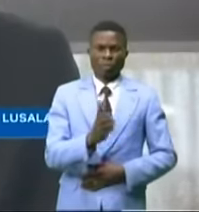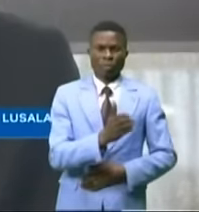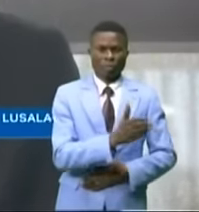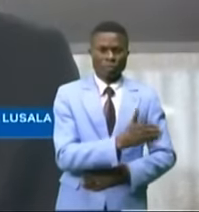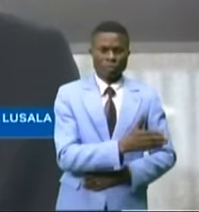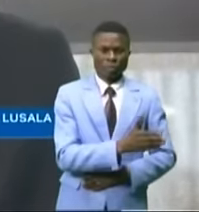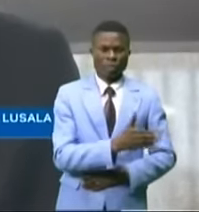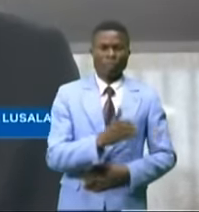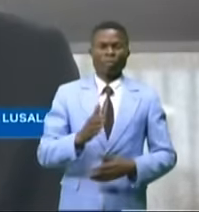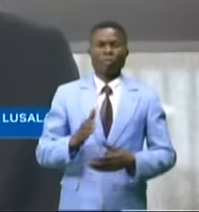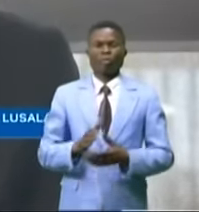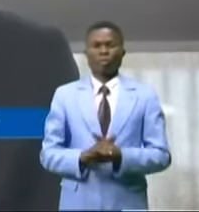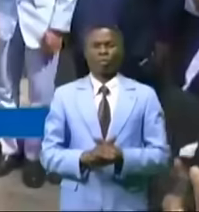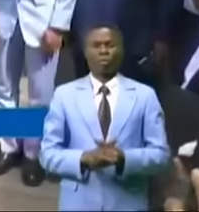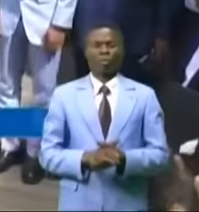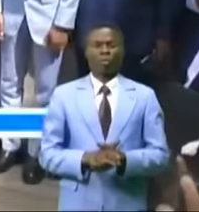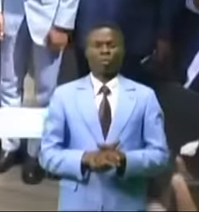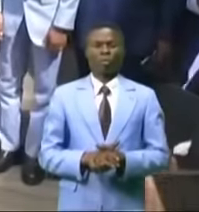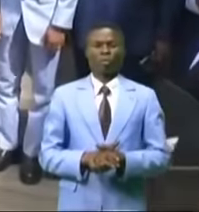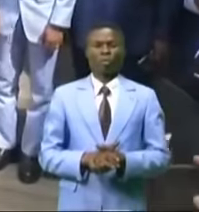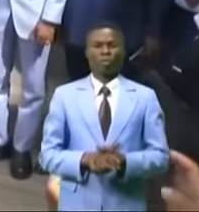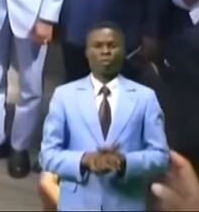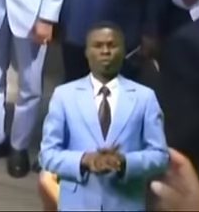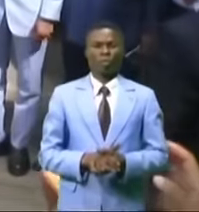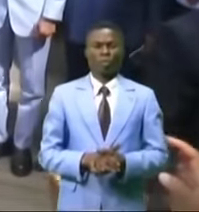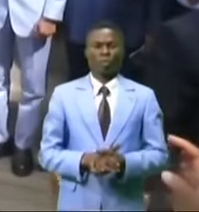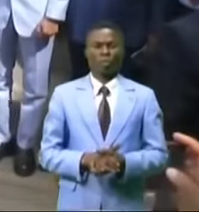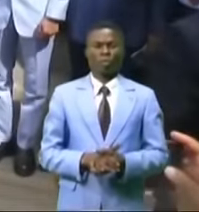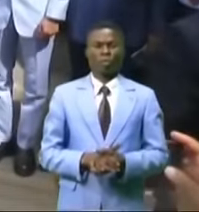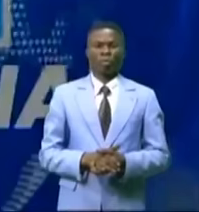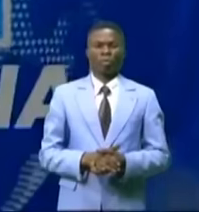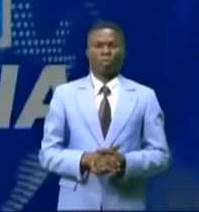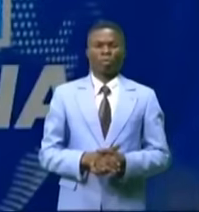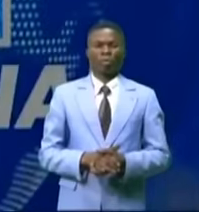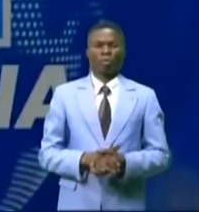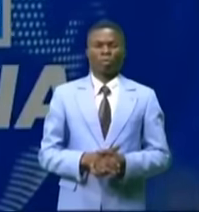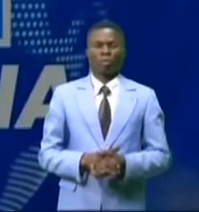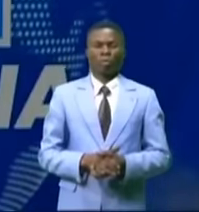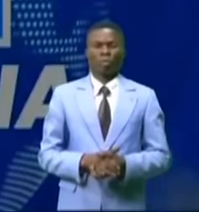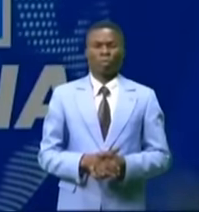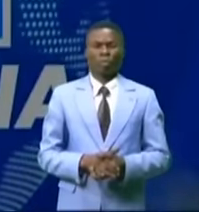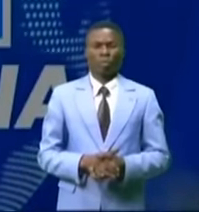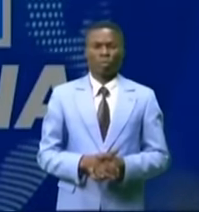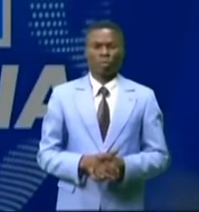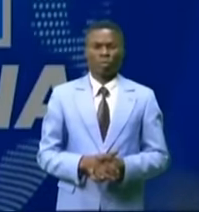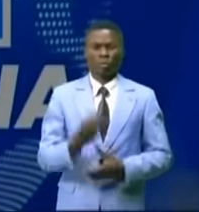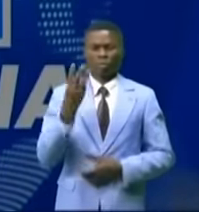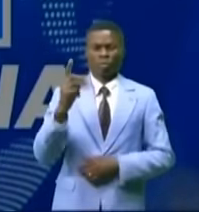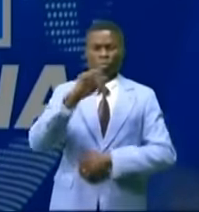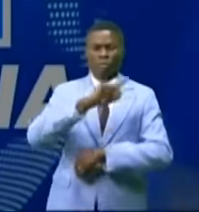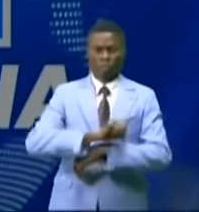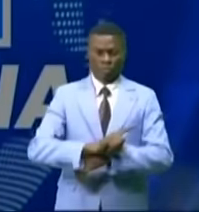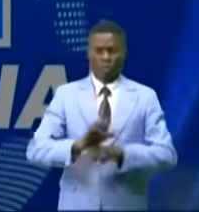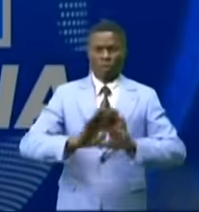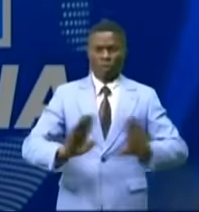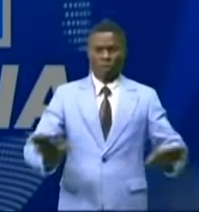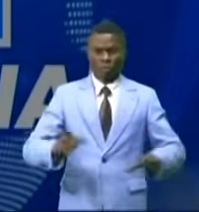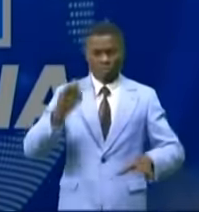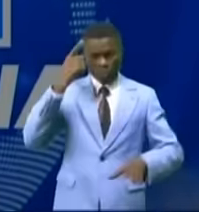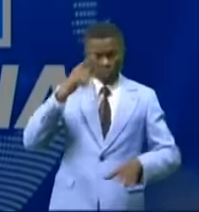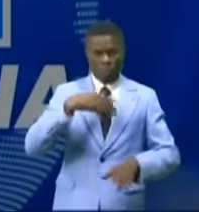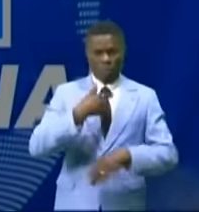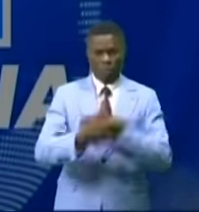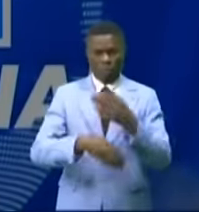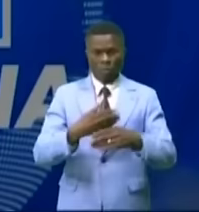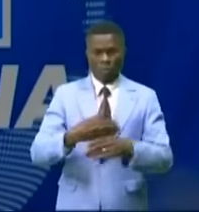le Premier ministre Jean-Michel Samalou Kondé Kyenge. Et 3 jours suffiront pour effectuer